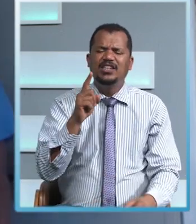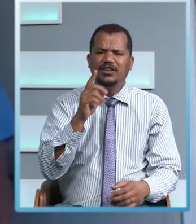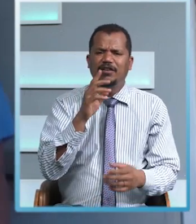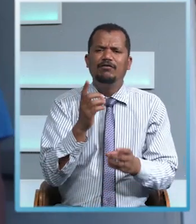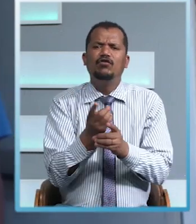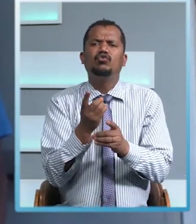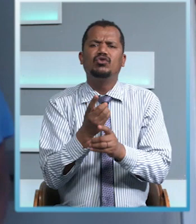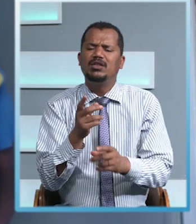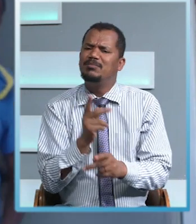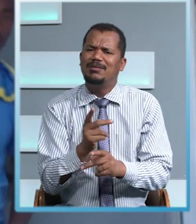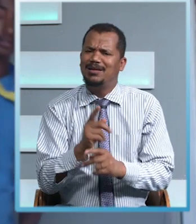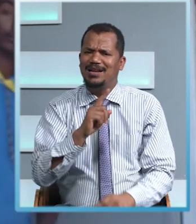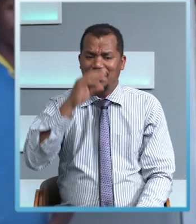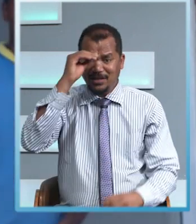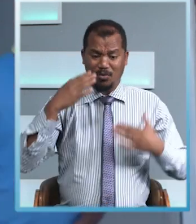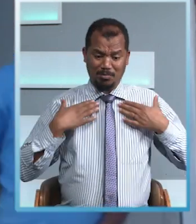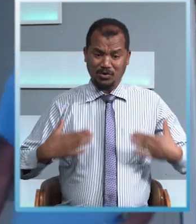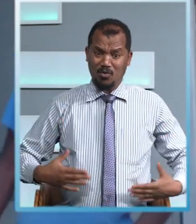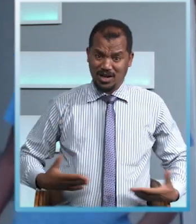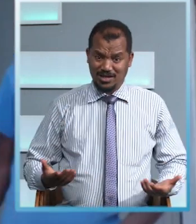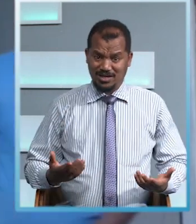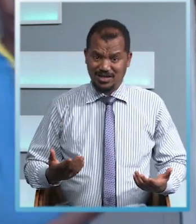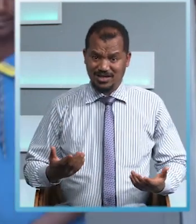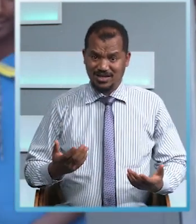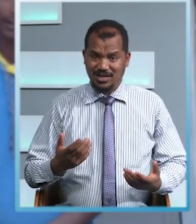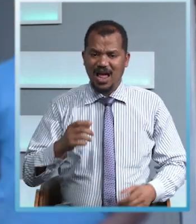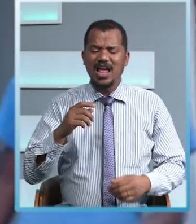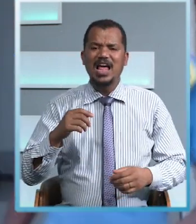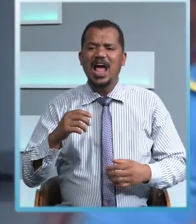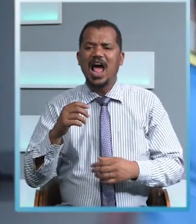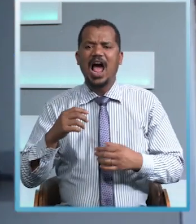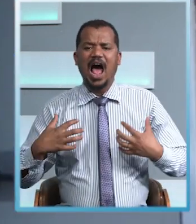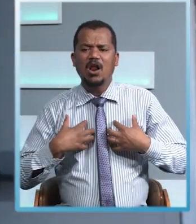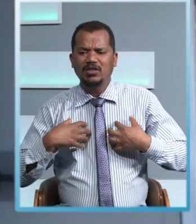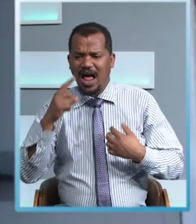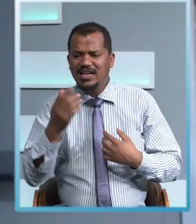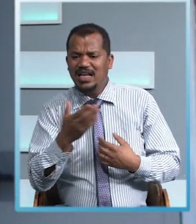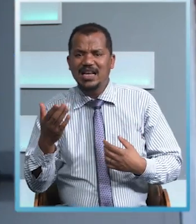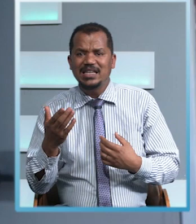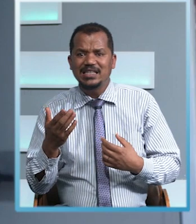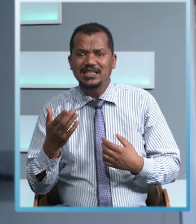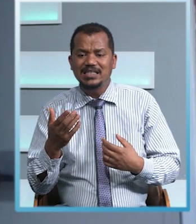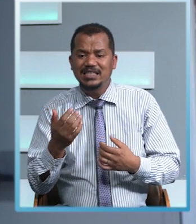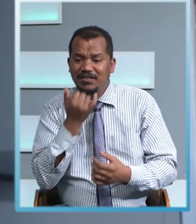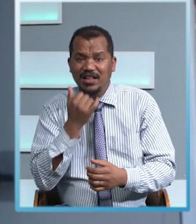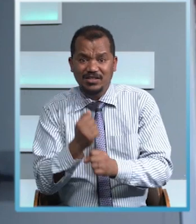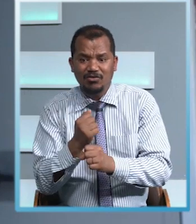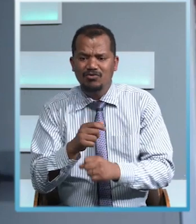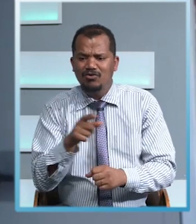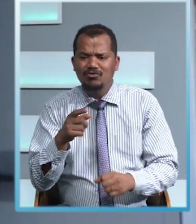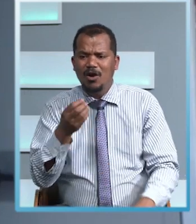ከአንድ ፍጡር የማይጠበቅ አይደለም። ከሰው ሰውነት ቀርቶ እንስሳትና አራዊቶች እንኳን አንድ ነገር ሲያጠፉት